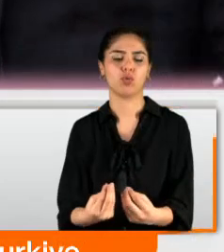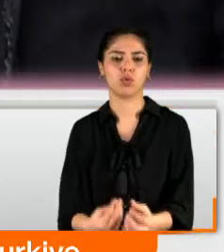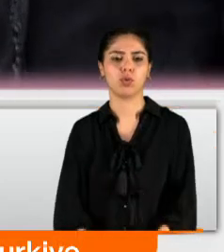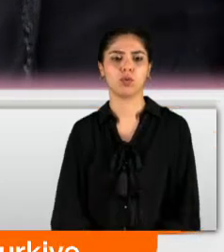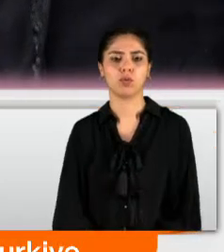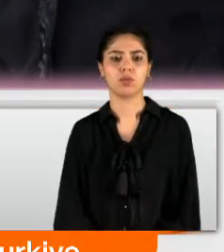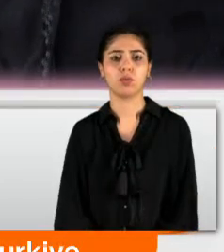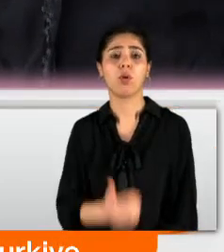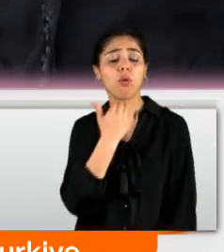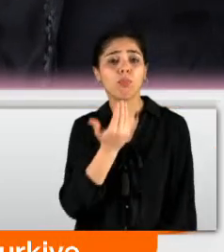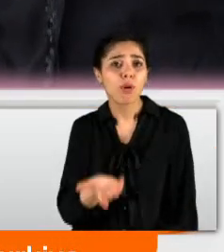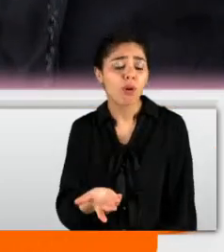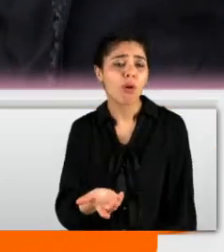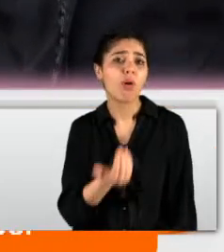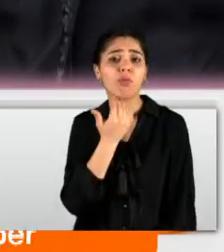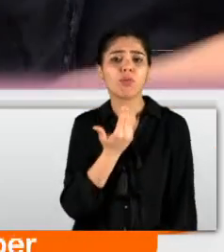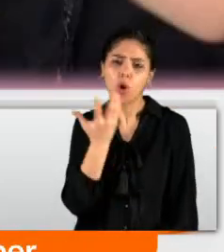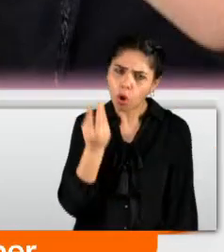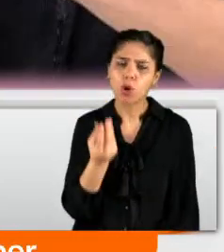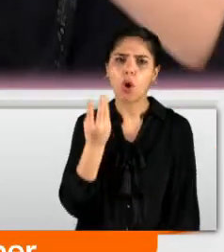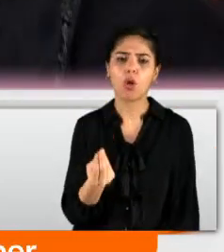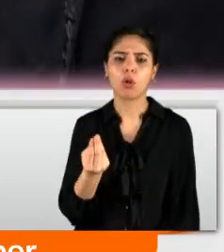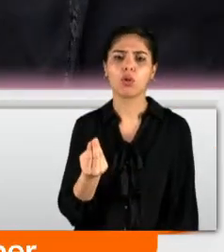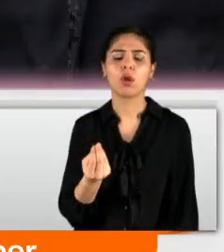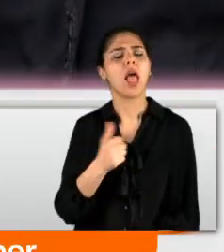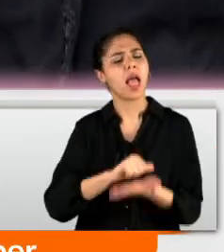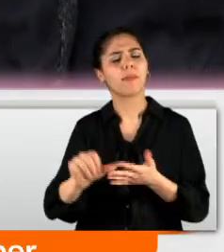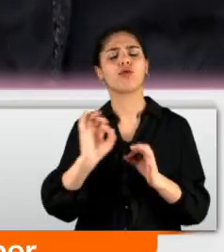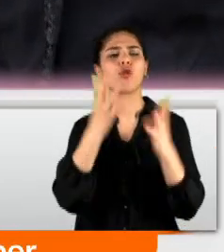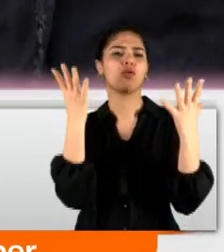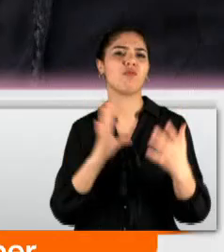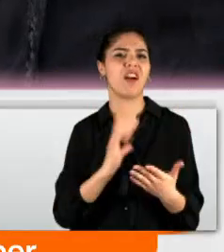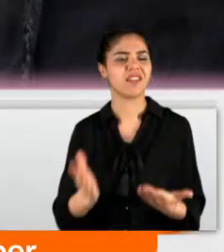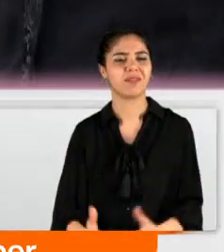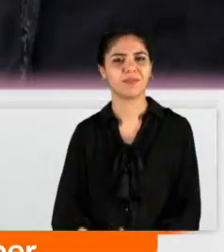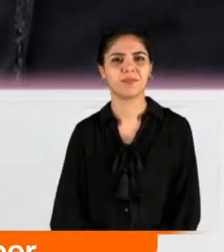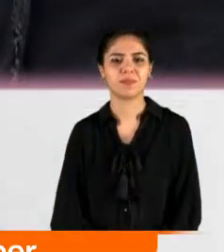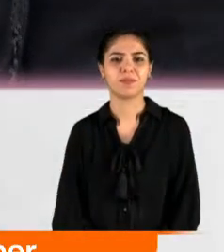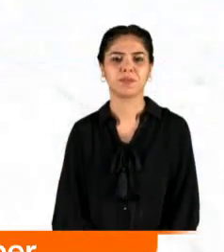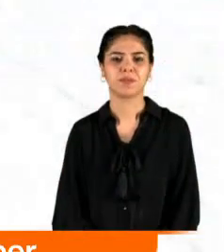Olmuyor ama. Ha? Olmuyor hiçbir şekilde. Olur. Ölümden başka her şeye çare var.